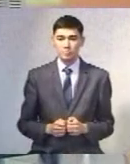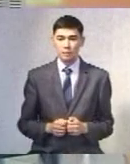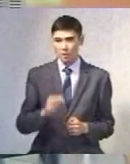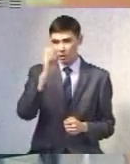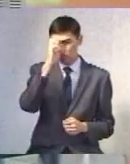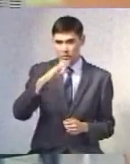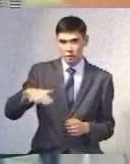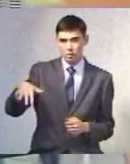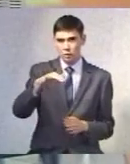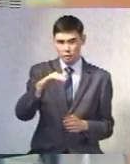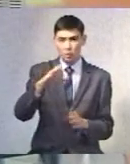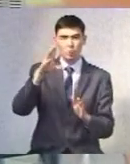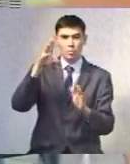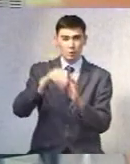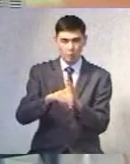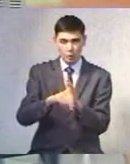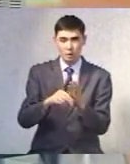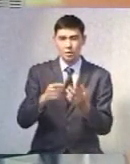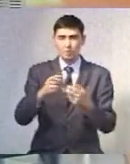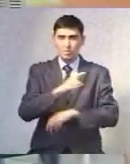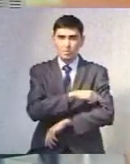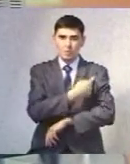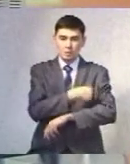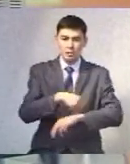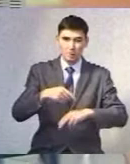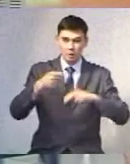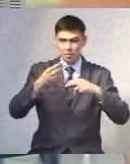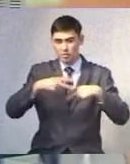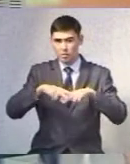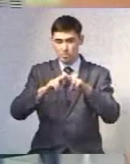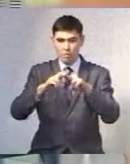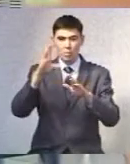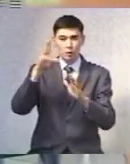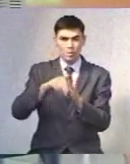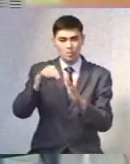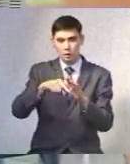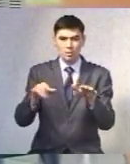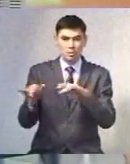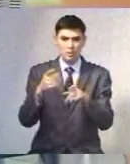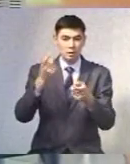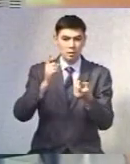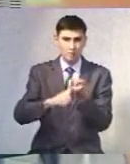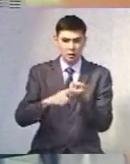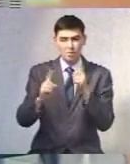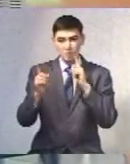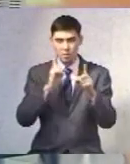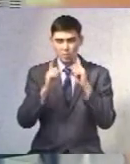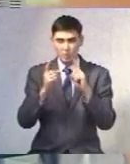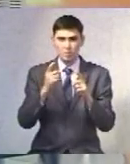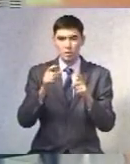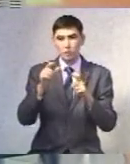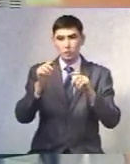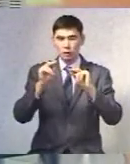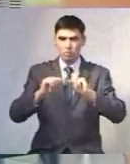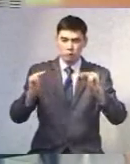В Государственном медицинском университете города Семей состоялась международная научно-практическая конференция медико-социальной интеграции и духовно-нравственные